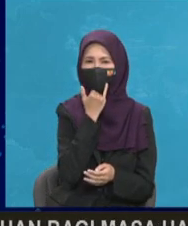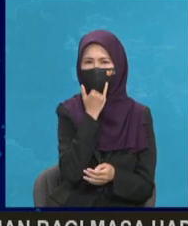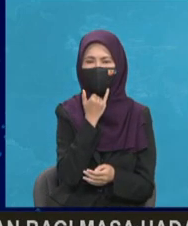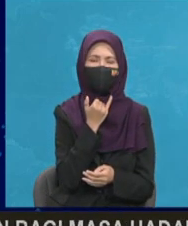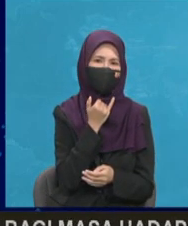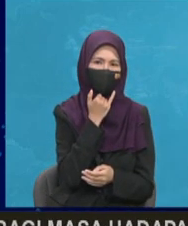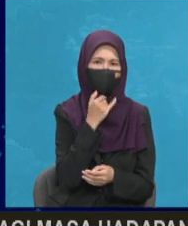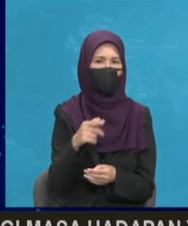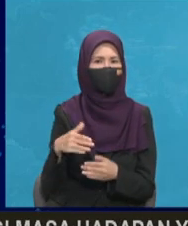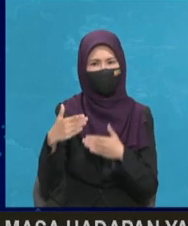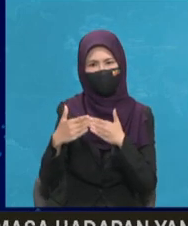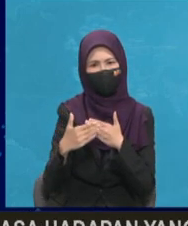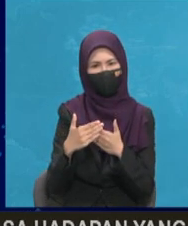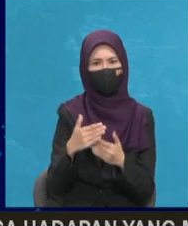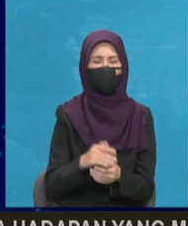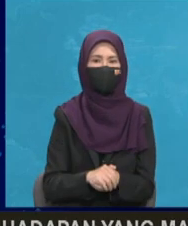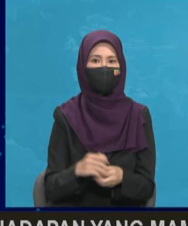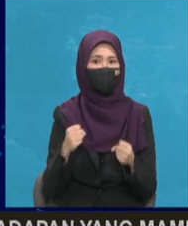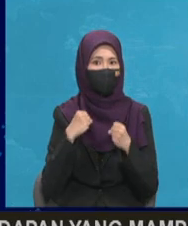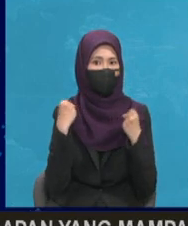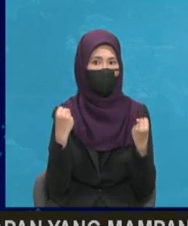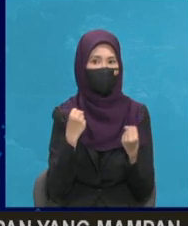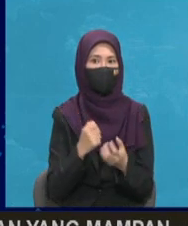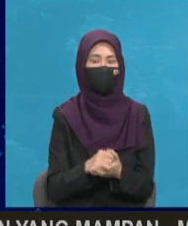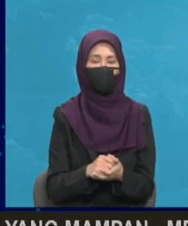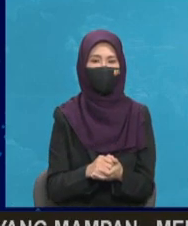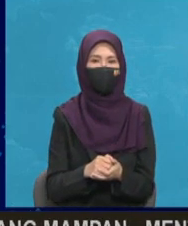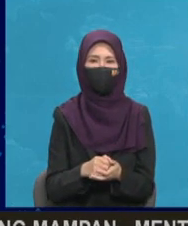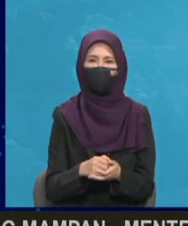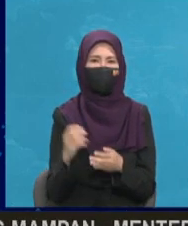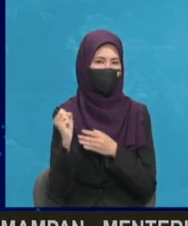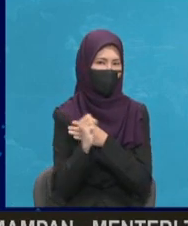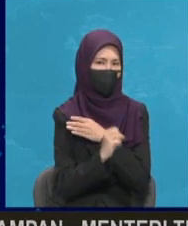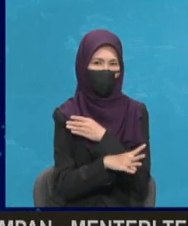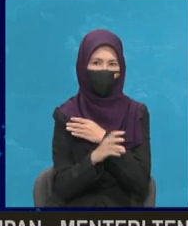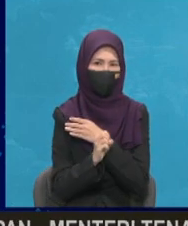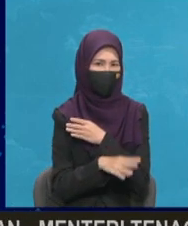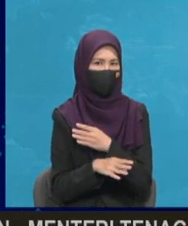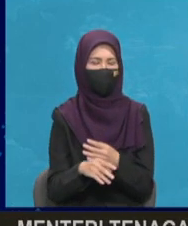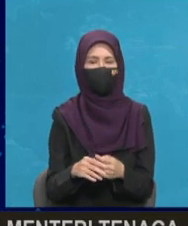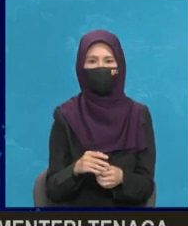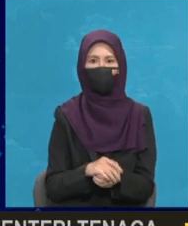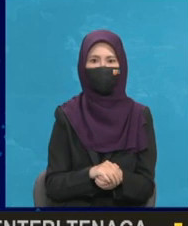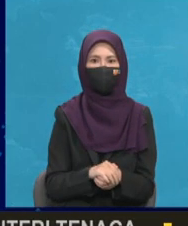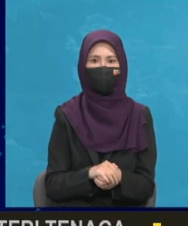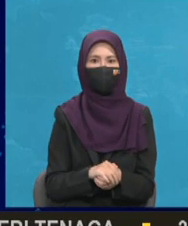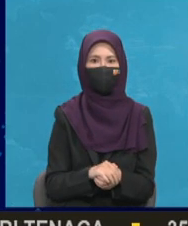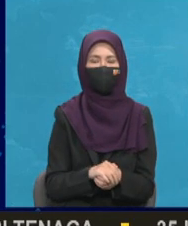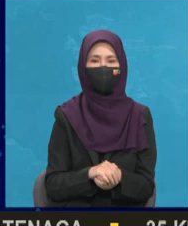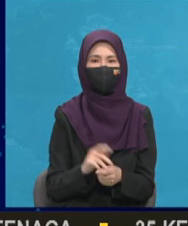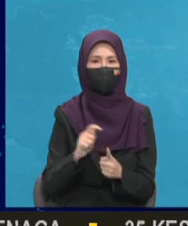kesalahan-kesalahan kecil mereka tersebut didapati meninggalkan dan melongok bahan binaan tanpa kebenaran di tempat